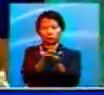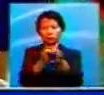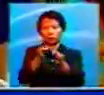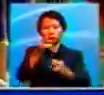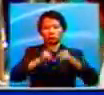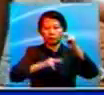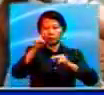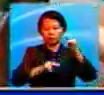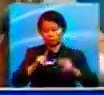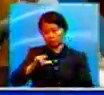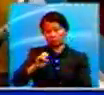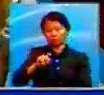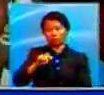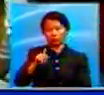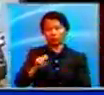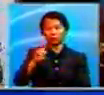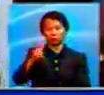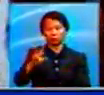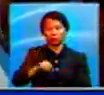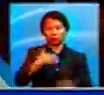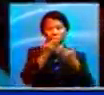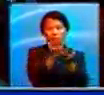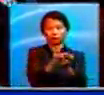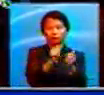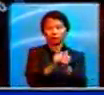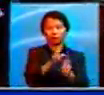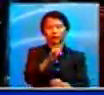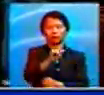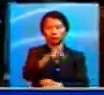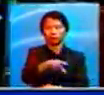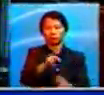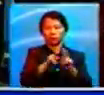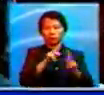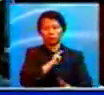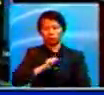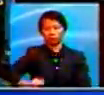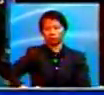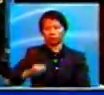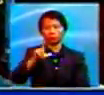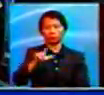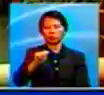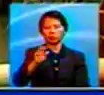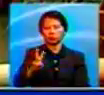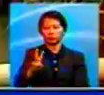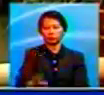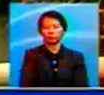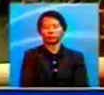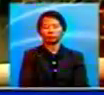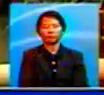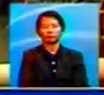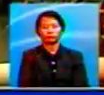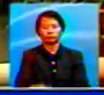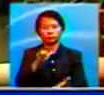pembinaan empangan Langat 2 dibentangkan oleh ADUN DAP Kampung Tungku Lau Weng San. Itu kita